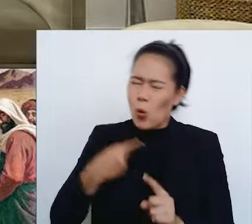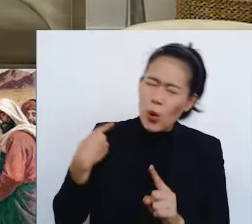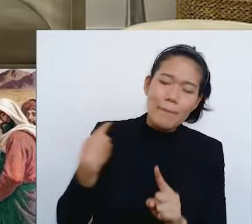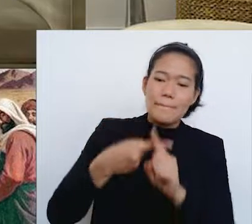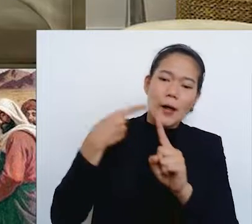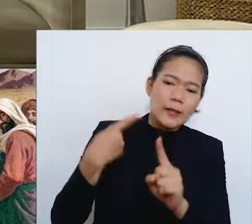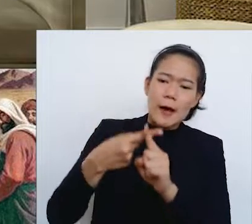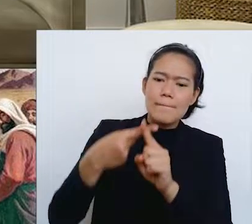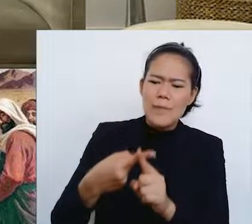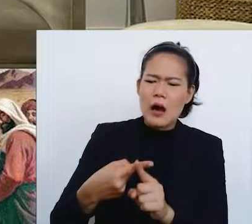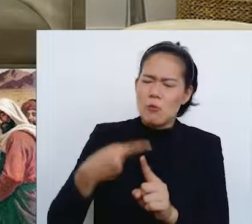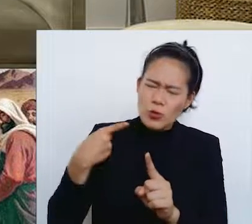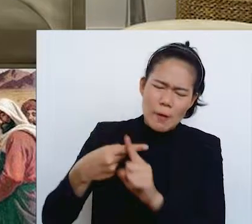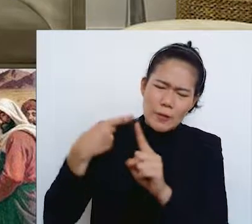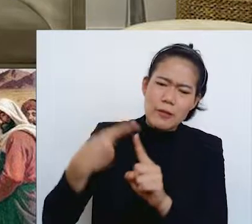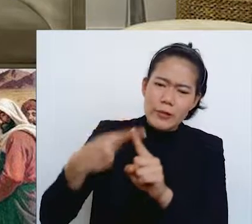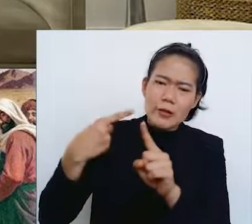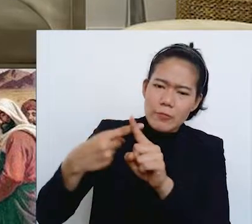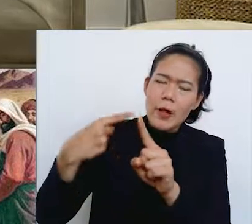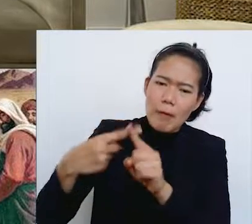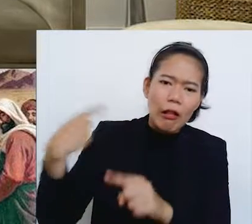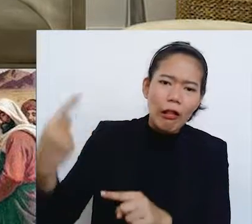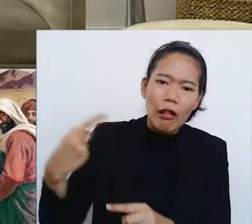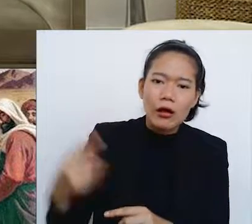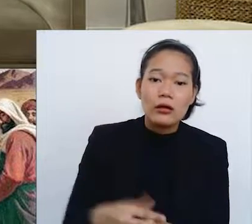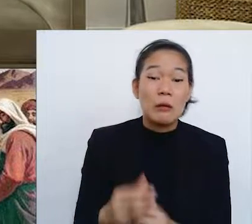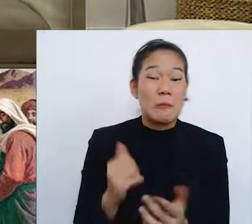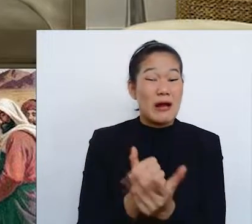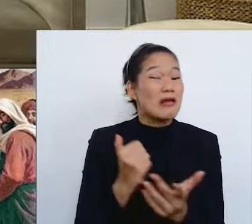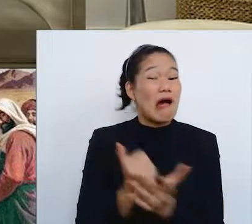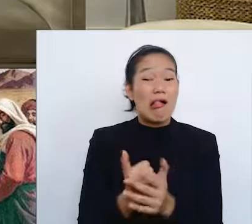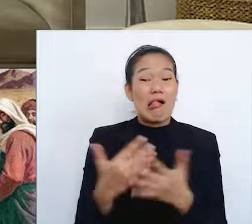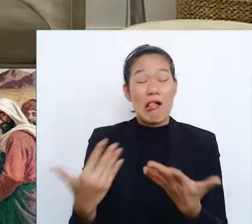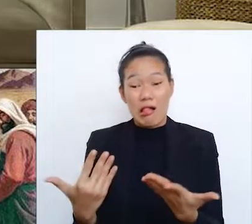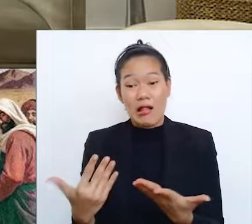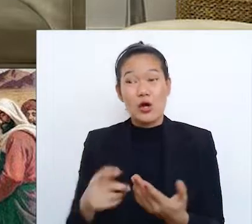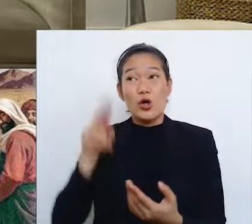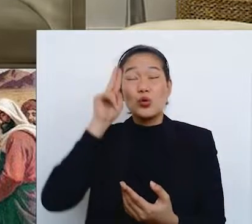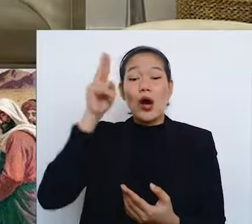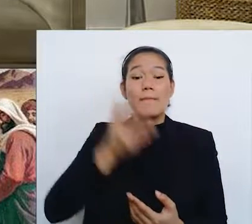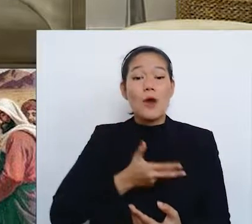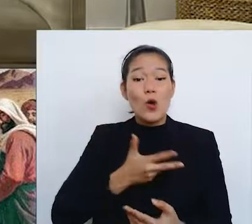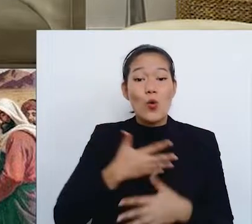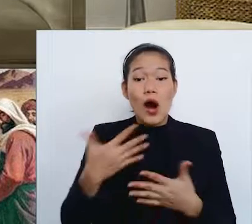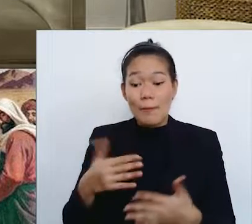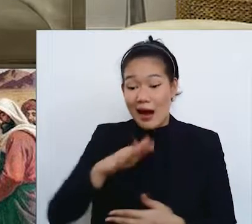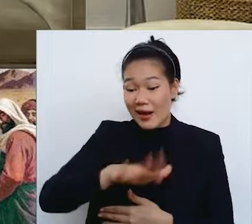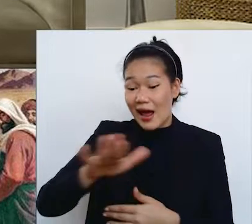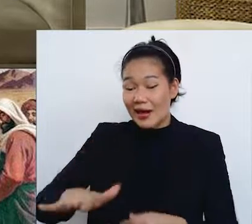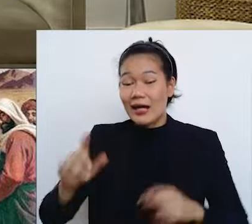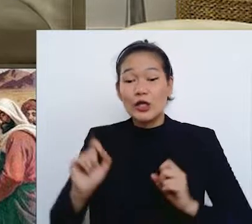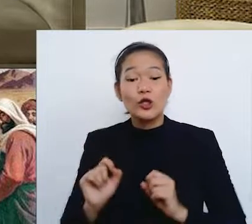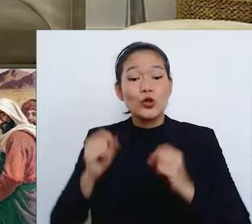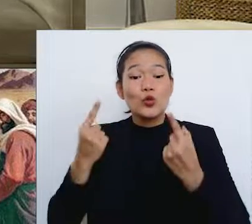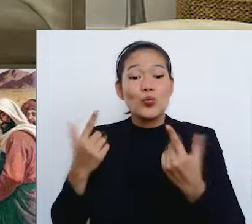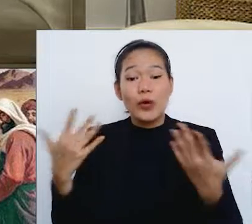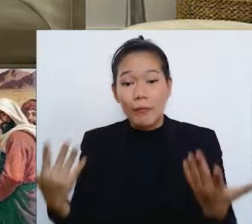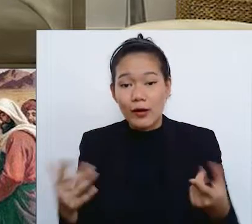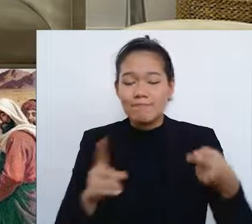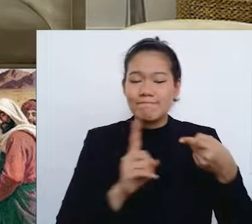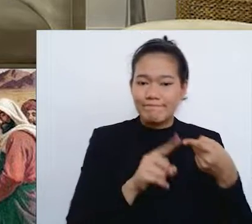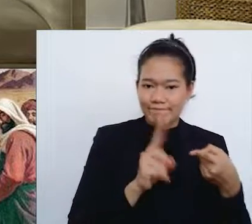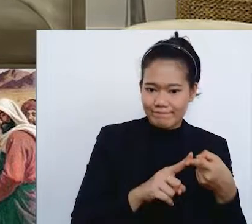ingin lebih dan lebih. Sedangkan yang Tuhan inginkan dari kehidupan umatnya